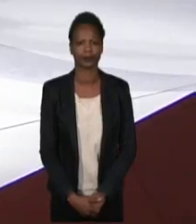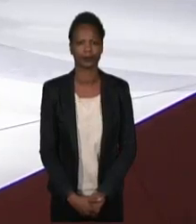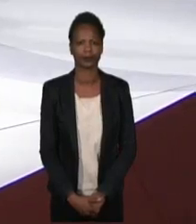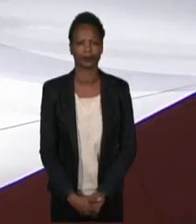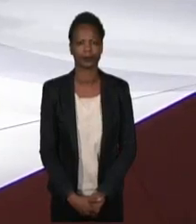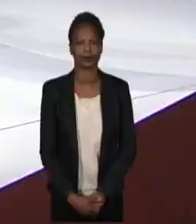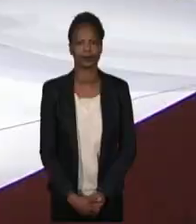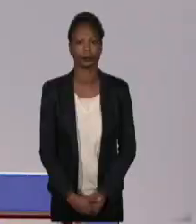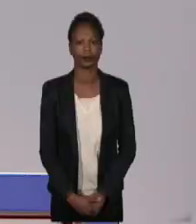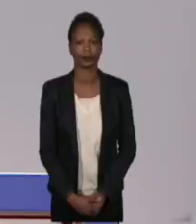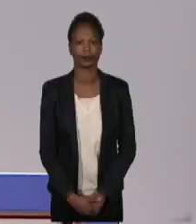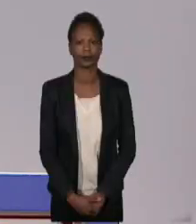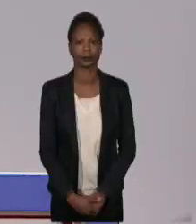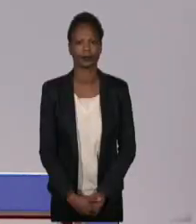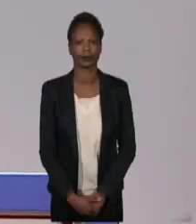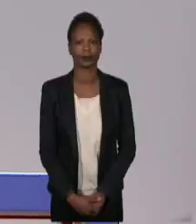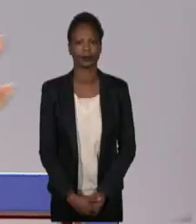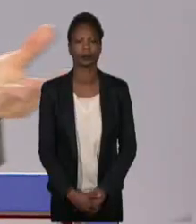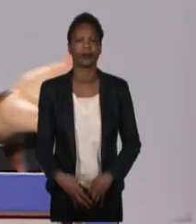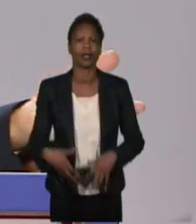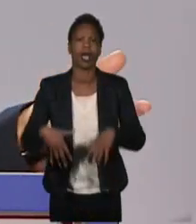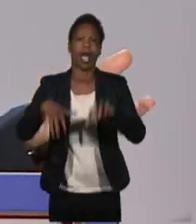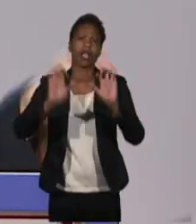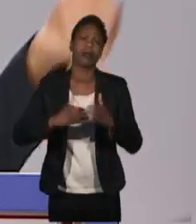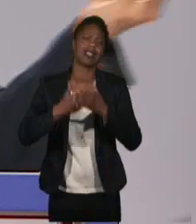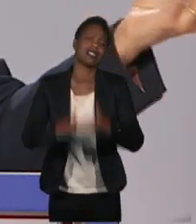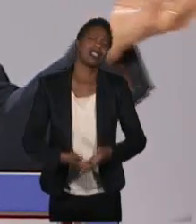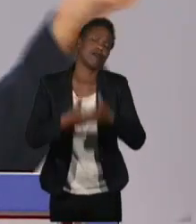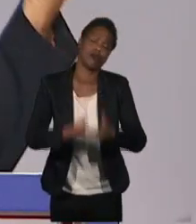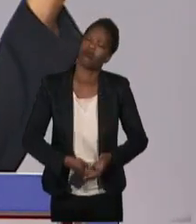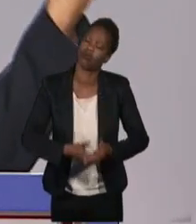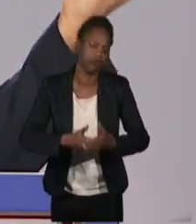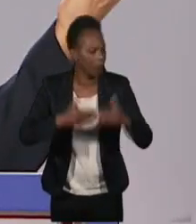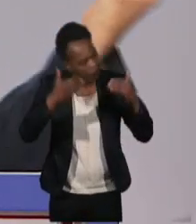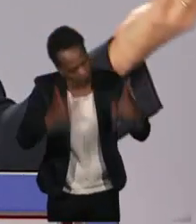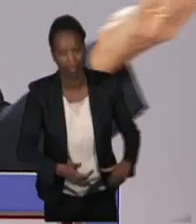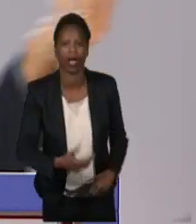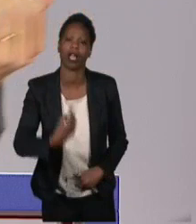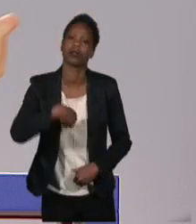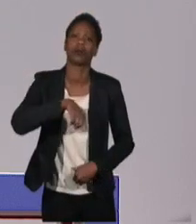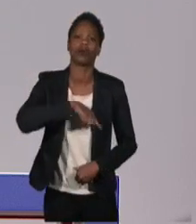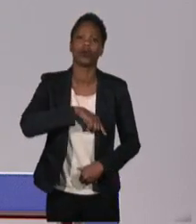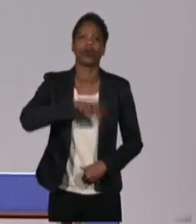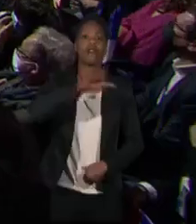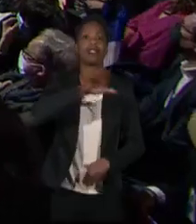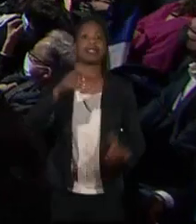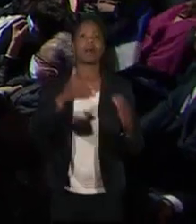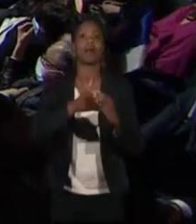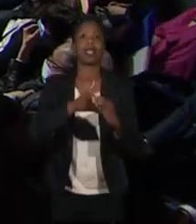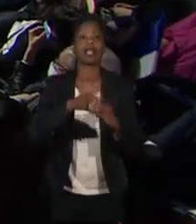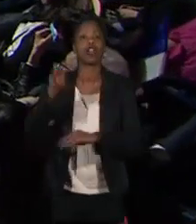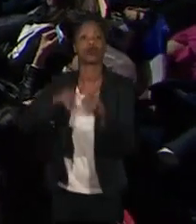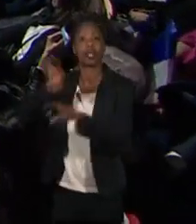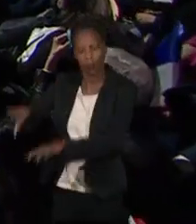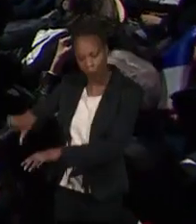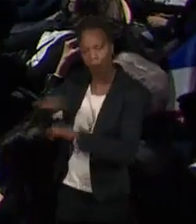Nous libérerons l'hôpital des contraintes administratives qui l'étouffent. Nous y recruterons 25 000 soignants supplémentaires. Nous